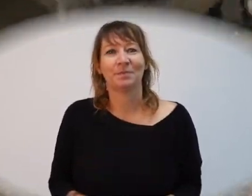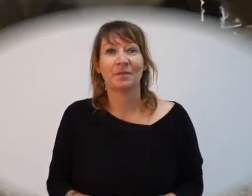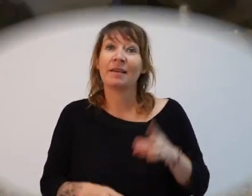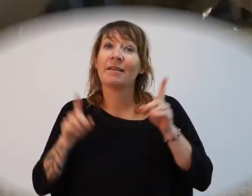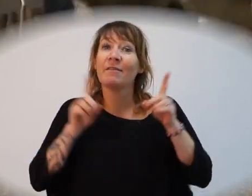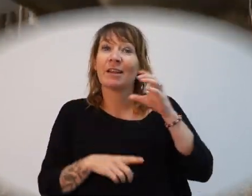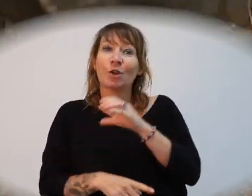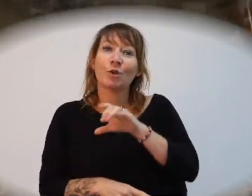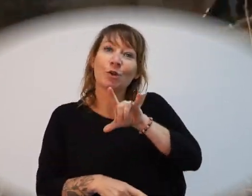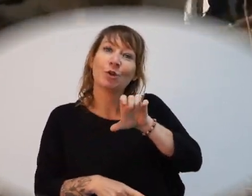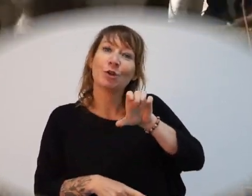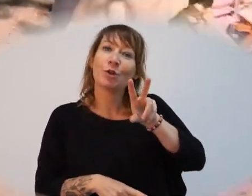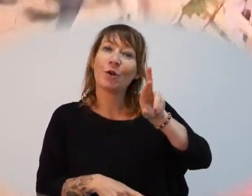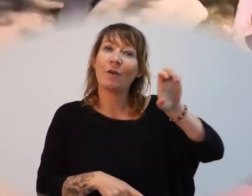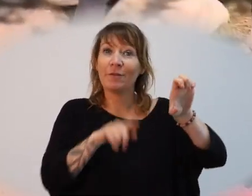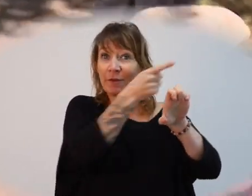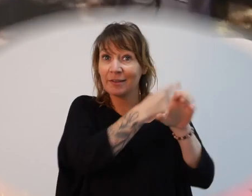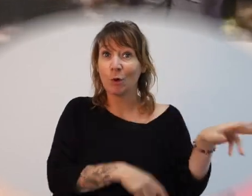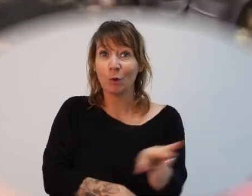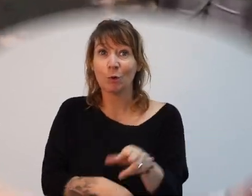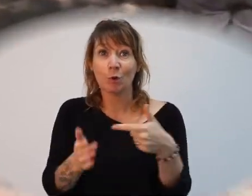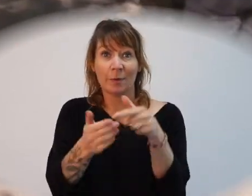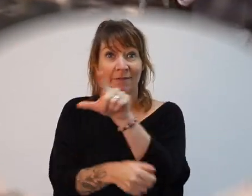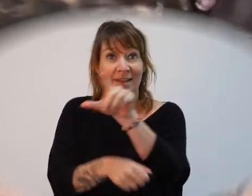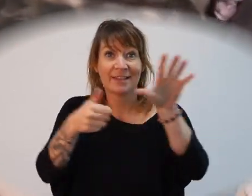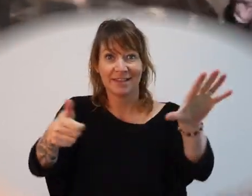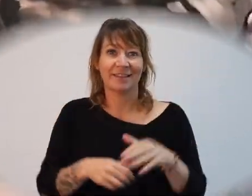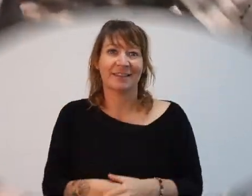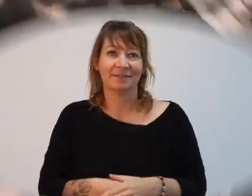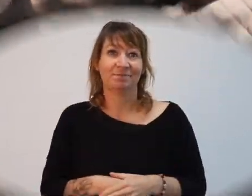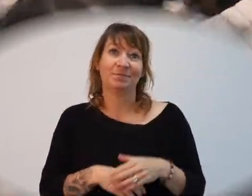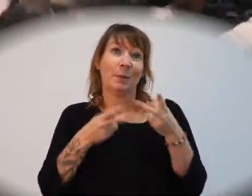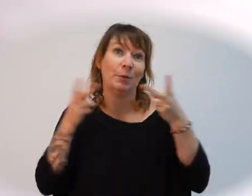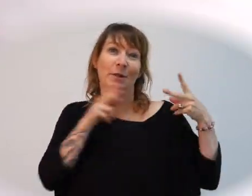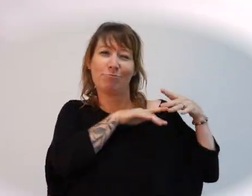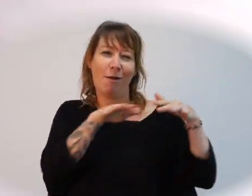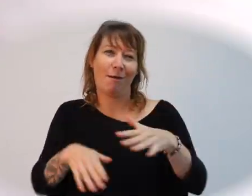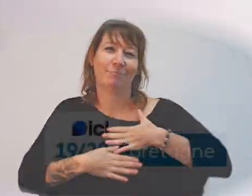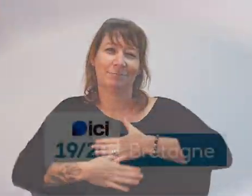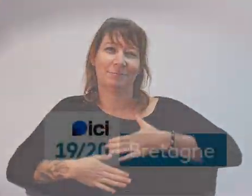Les festois de Chevré seront de retour en 2026 pour le plus grand plaisir du public.